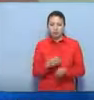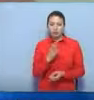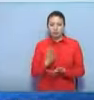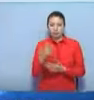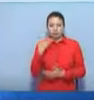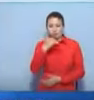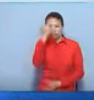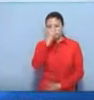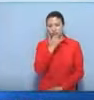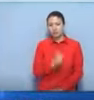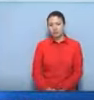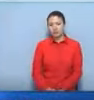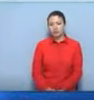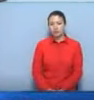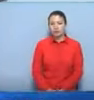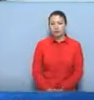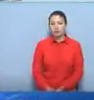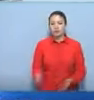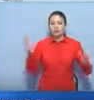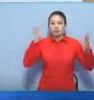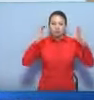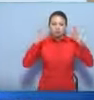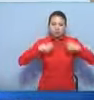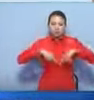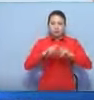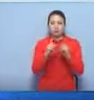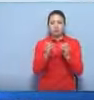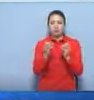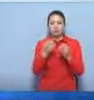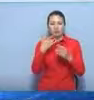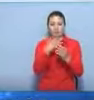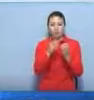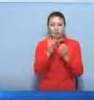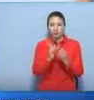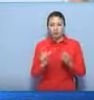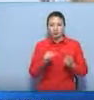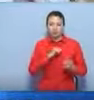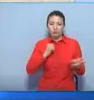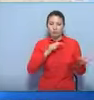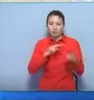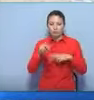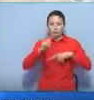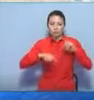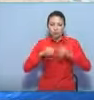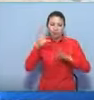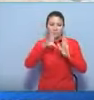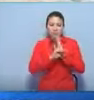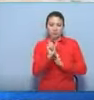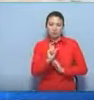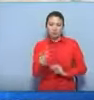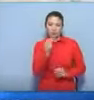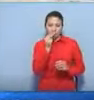Көп-көп рахмет. Университет ұжымы мұнан өзге 10-ға тарта отбасын өз қамқорлығын алып отыр. Туыстарын үйін паналап жүрген